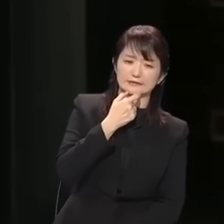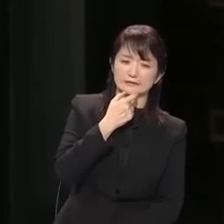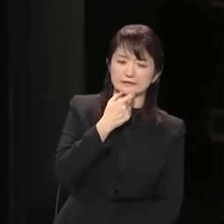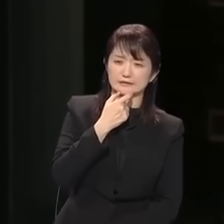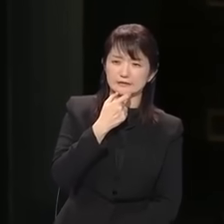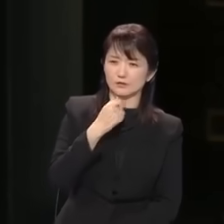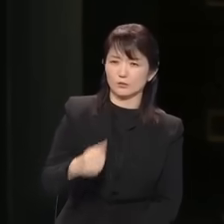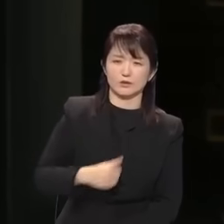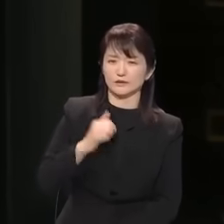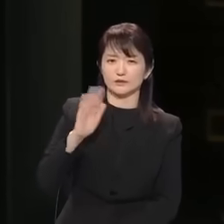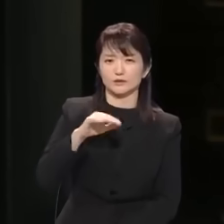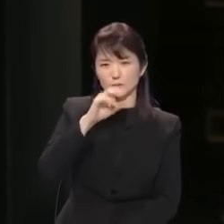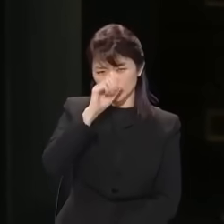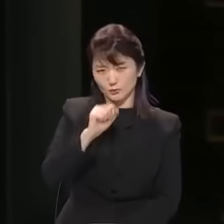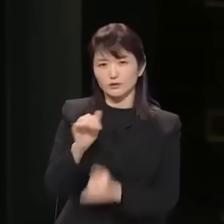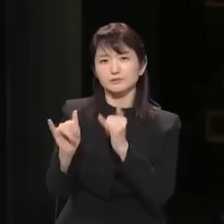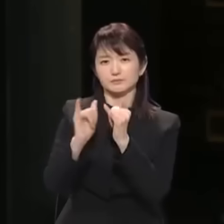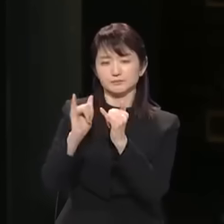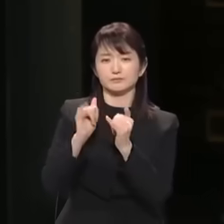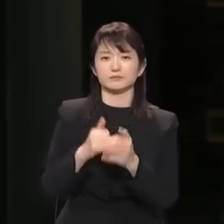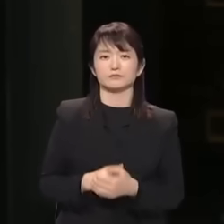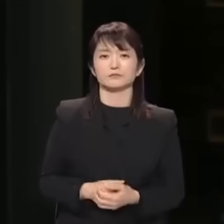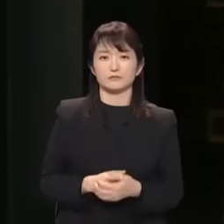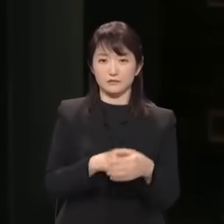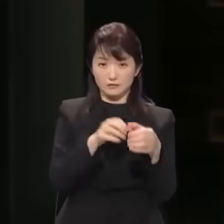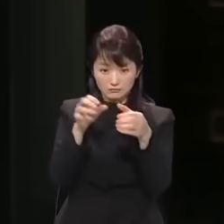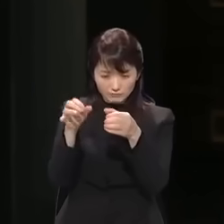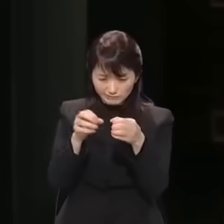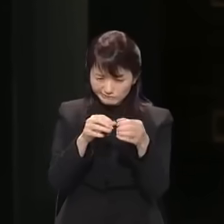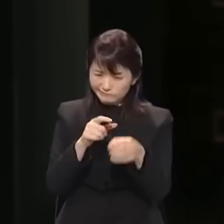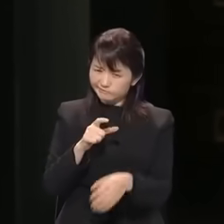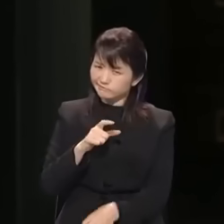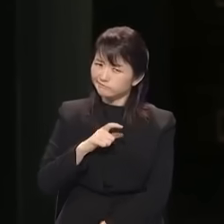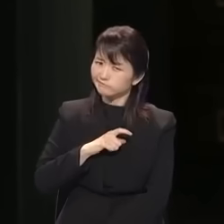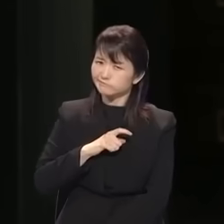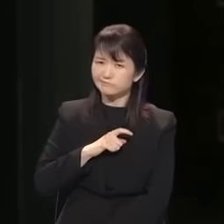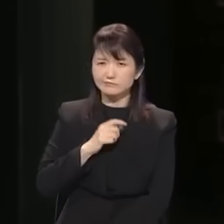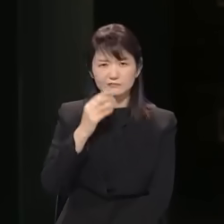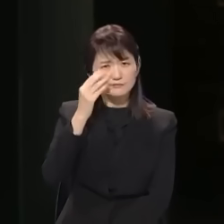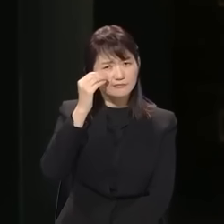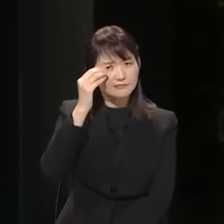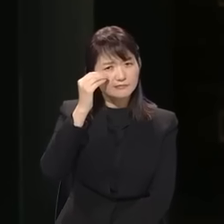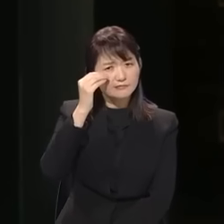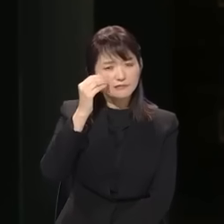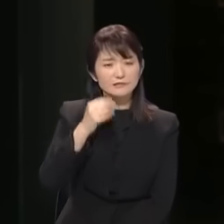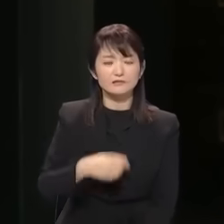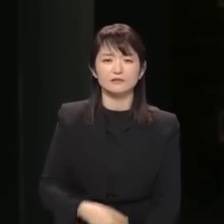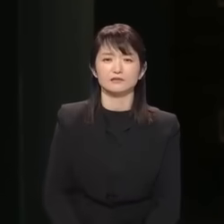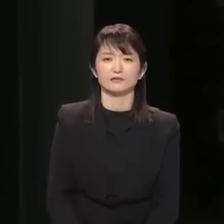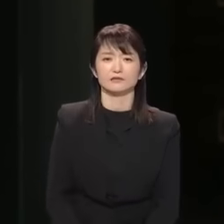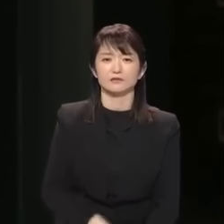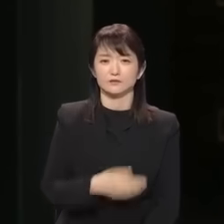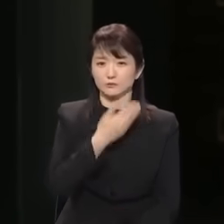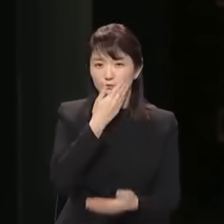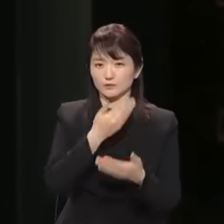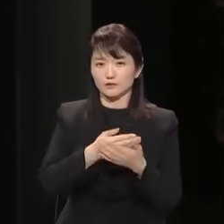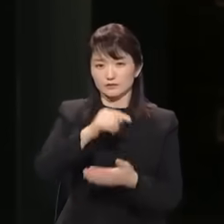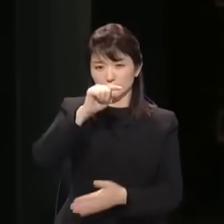통화를 했다고 합니다 자 그런데 대화를 하면 할수록 뭔가 세한 느낌이 들었다는 거죠 체크포인트